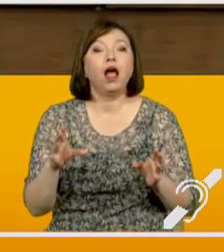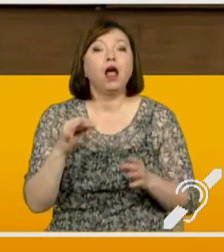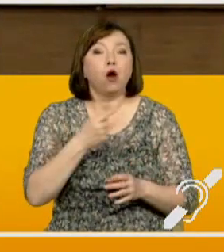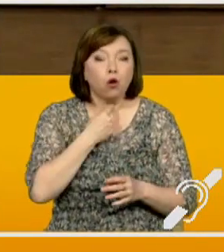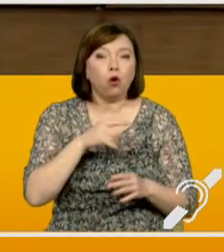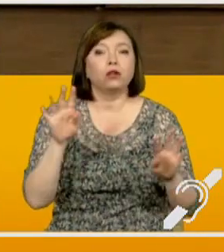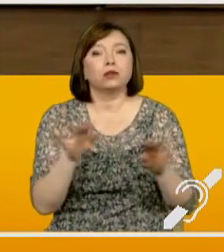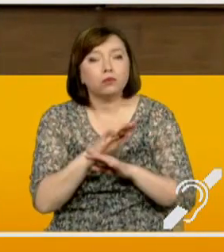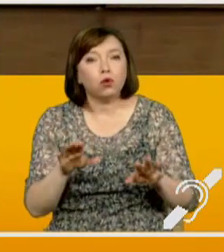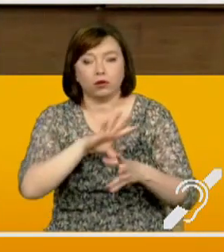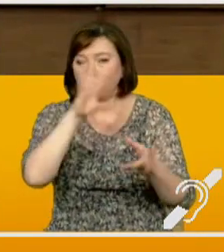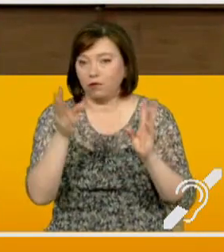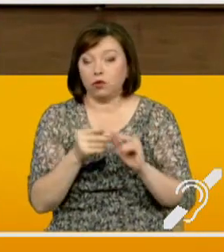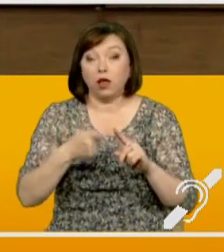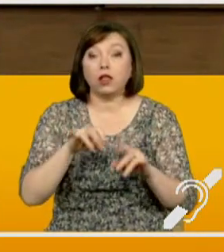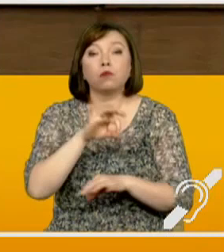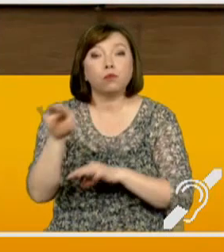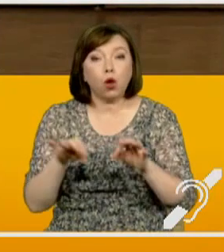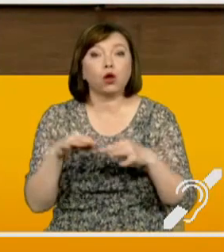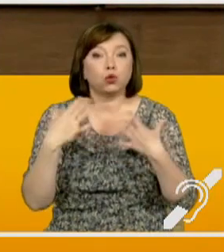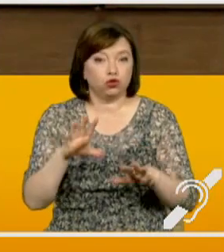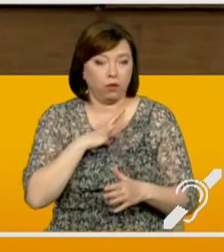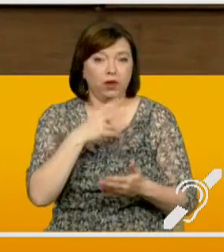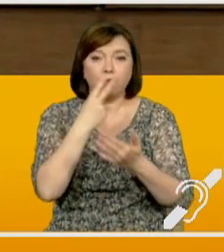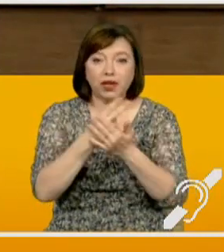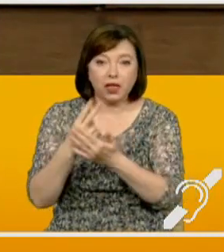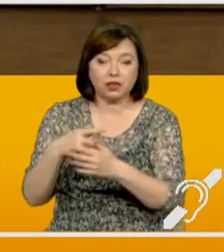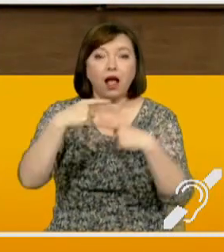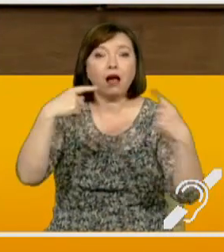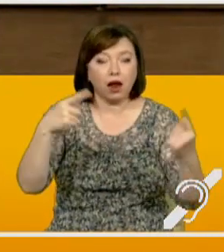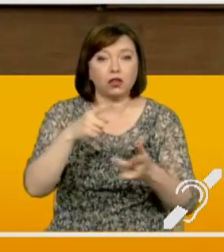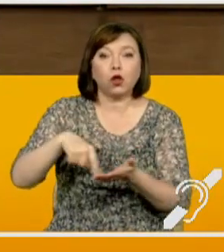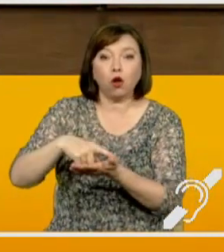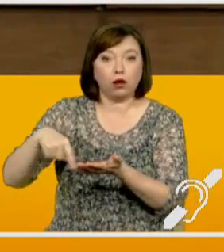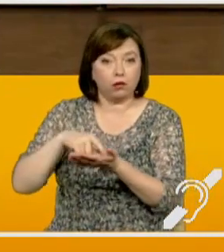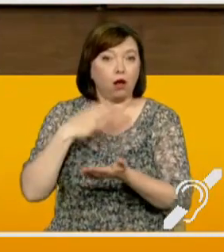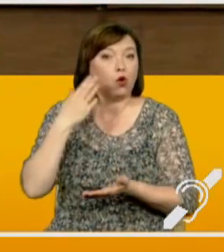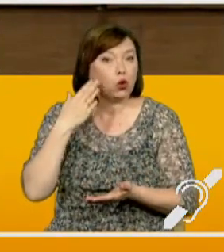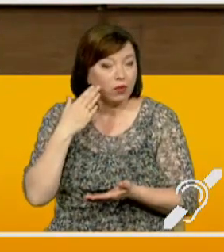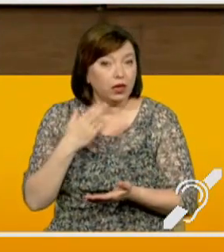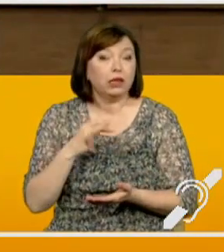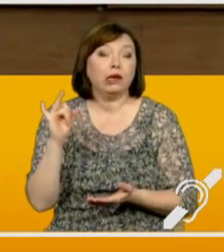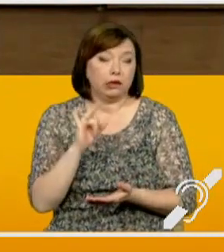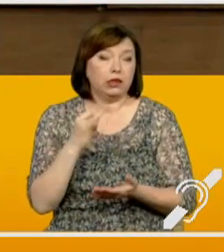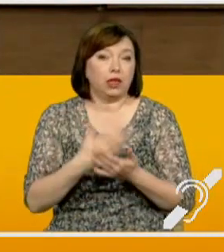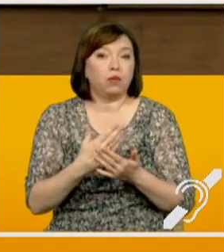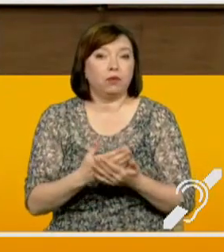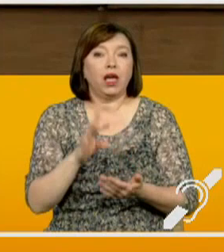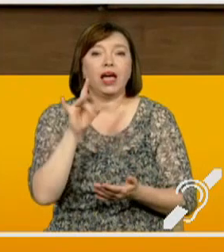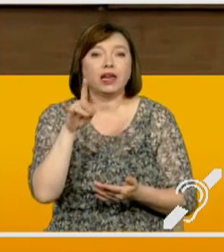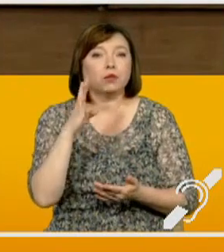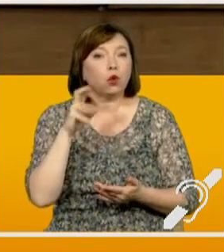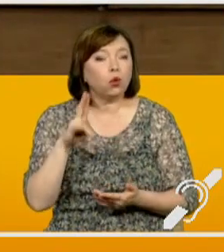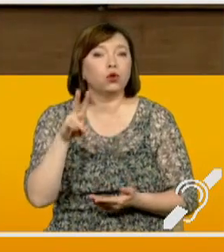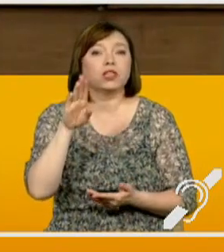și pian. Acest proiect a fost deja prezentat în mai multe orașe din România, precum Râmnicu